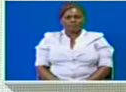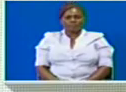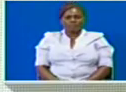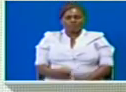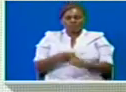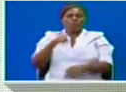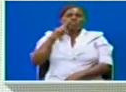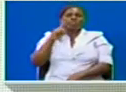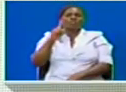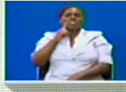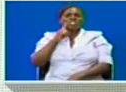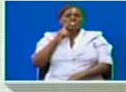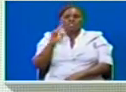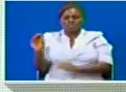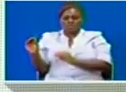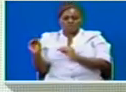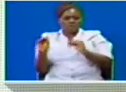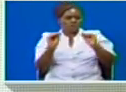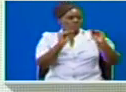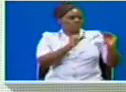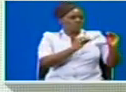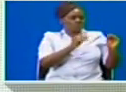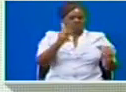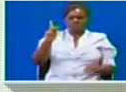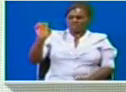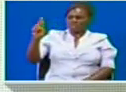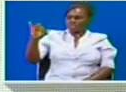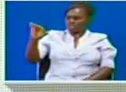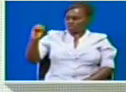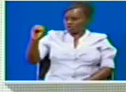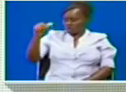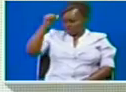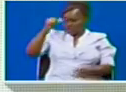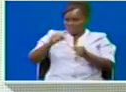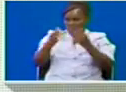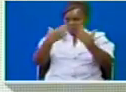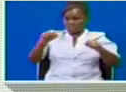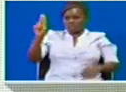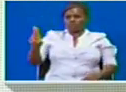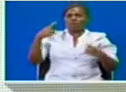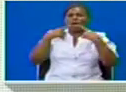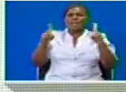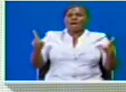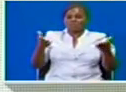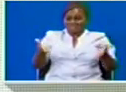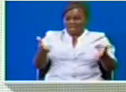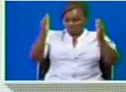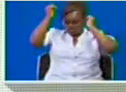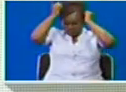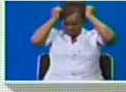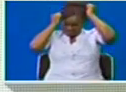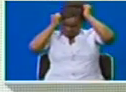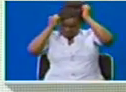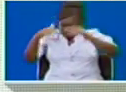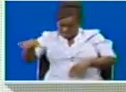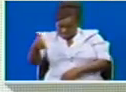Kwa lofti matambo hivi sasa basi tuelekee katika bonde la Kerio. Nakumbuka kuwa Rais Uhuru Kenyatta ametoa tangazo kuwa sasa jeshi litatumiwa kwenda katika